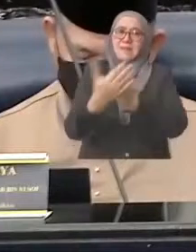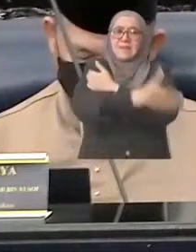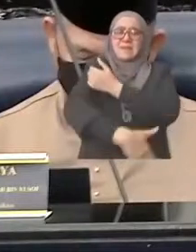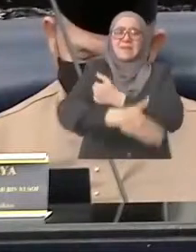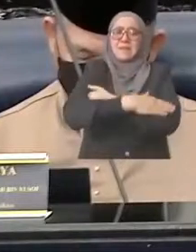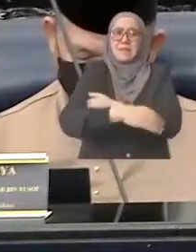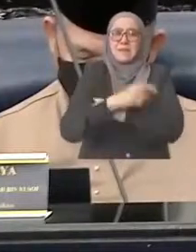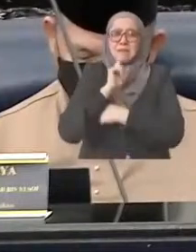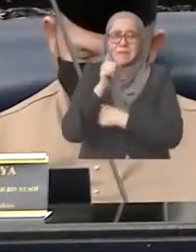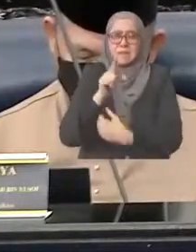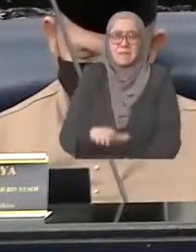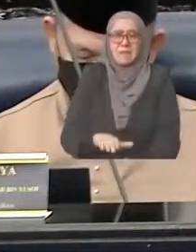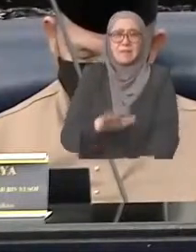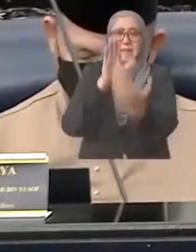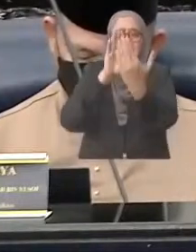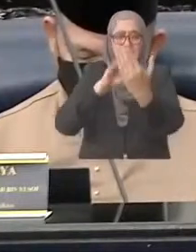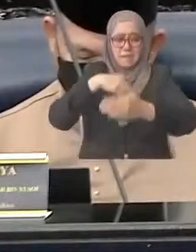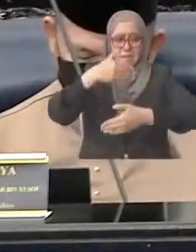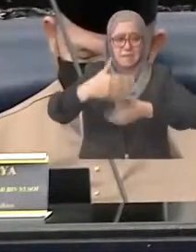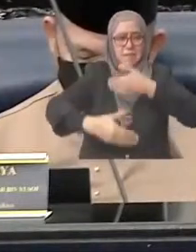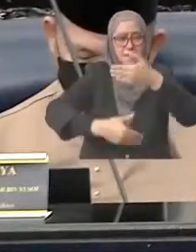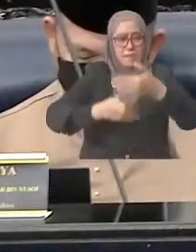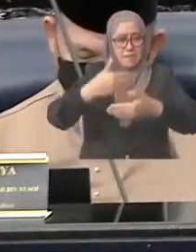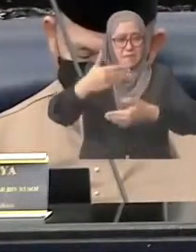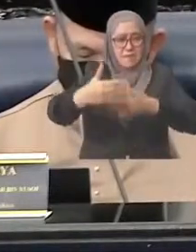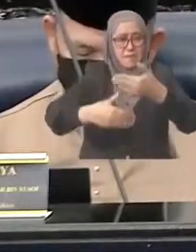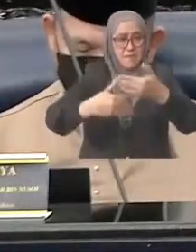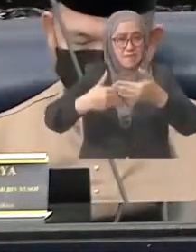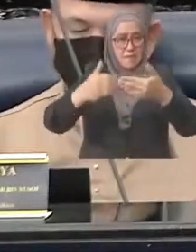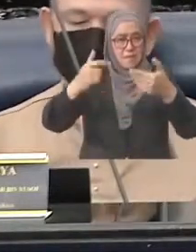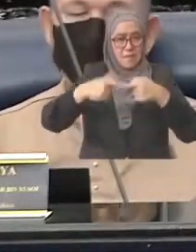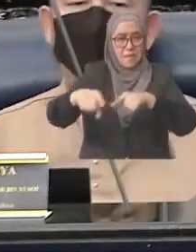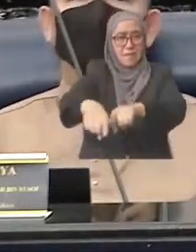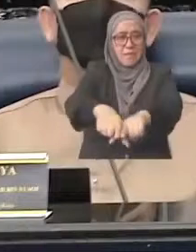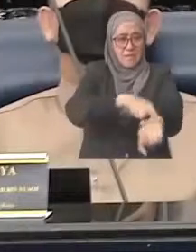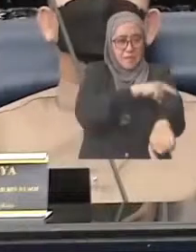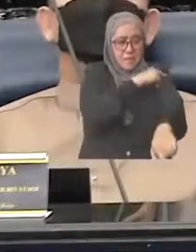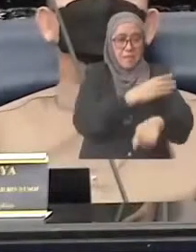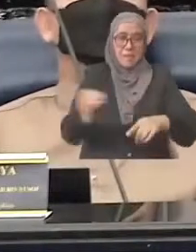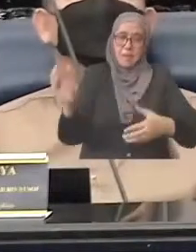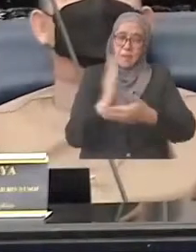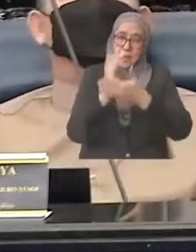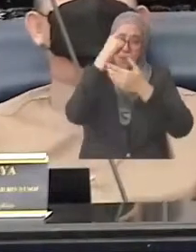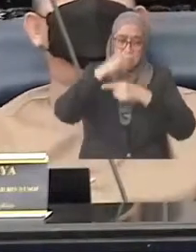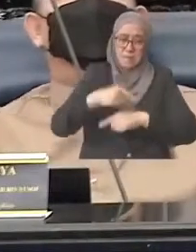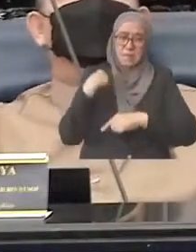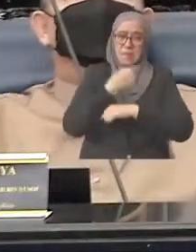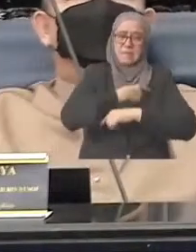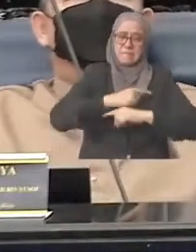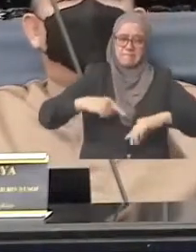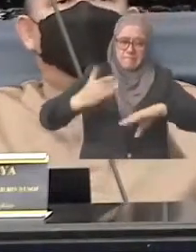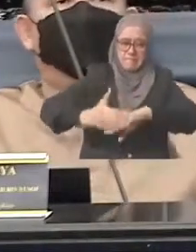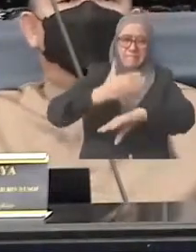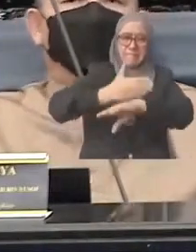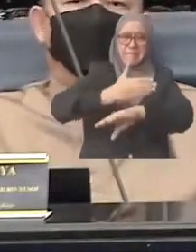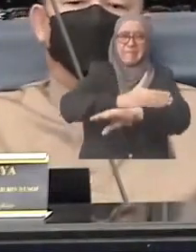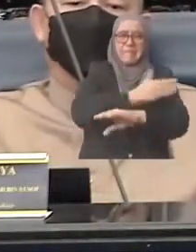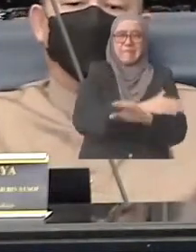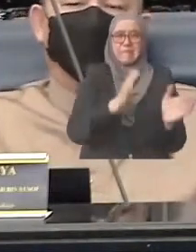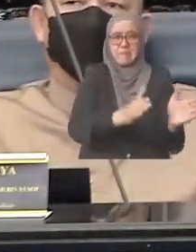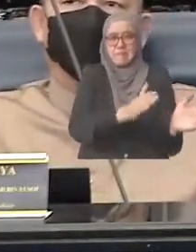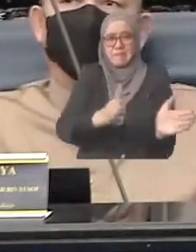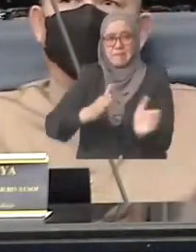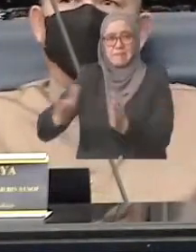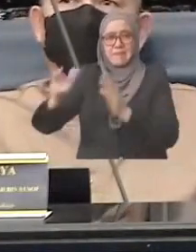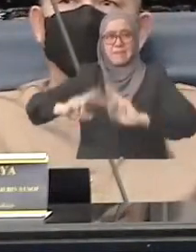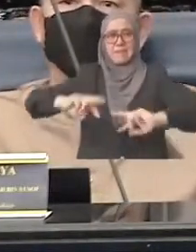pergerakan yang panjang sementara kita laksanakan plan pemilihan negara yang turut didukung program imunisasi copy